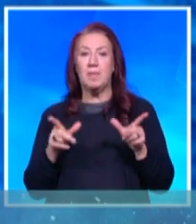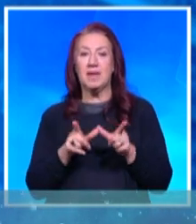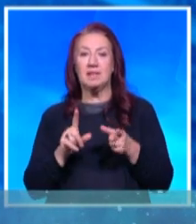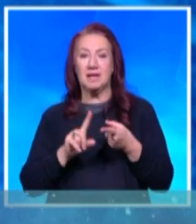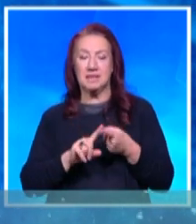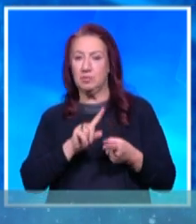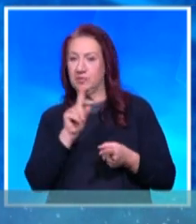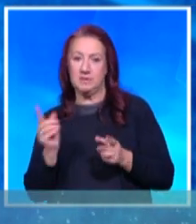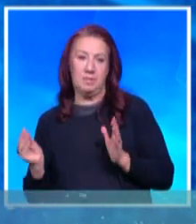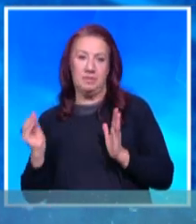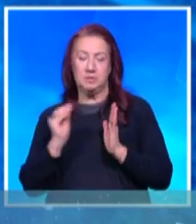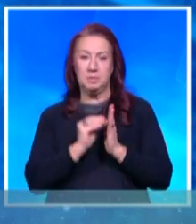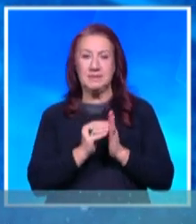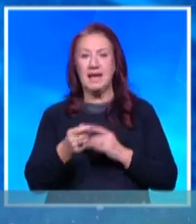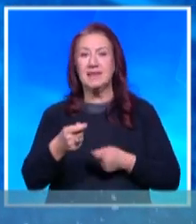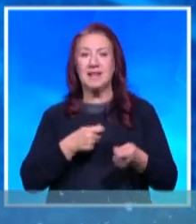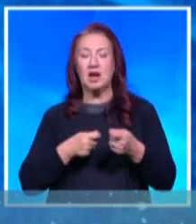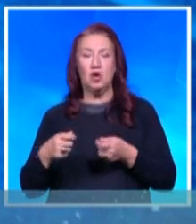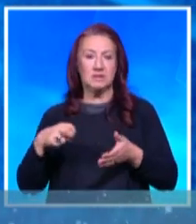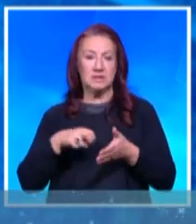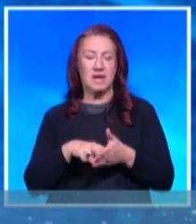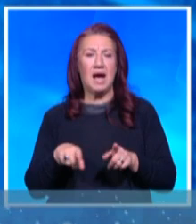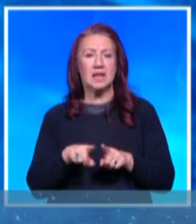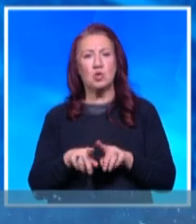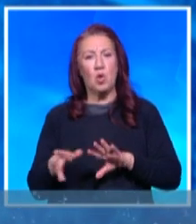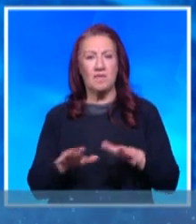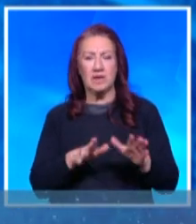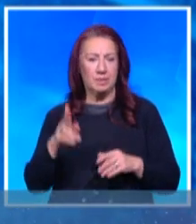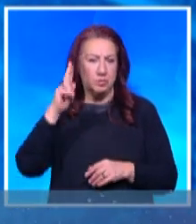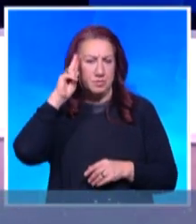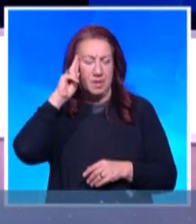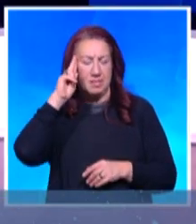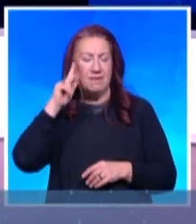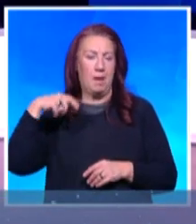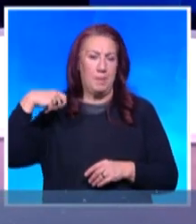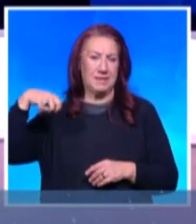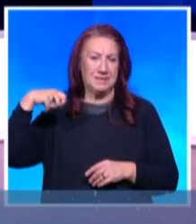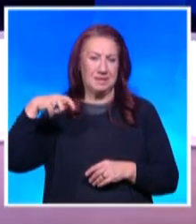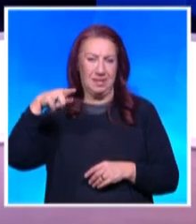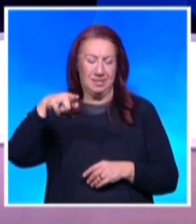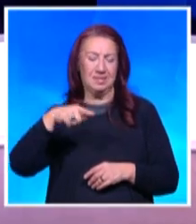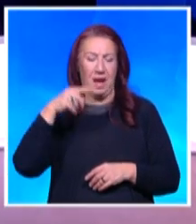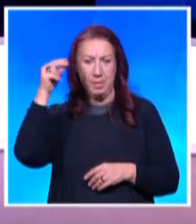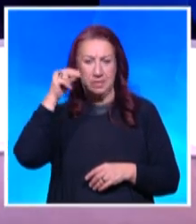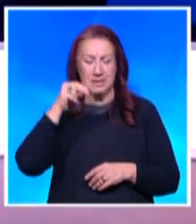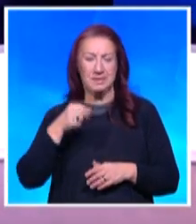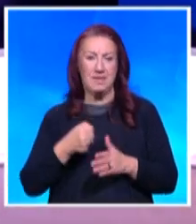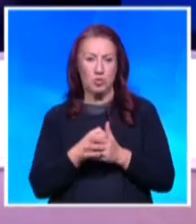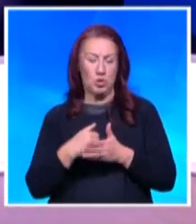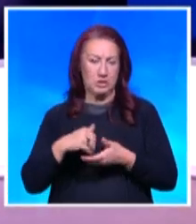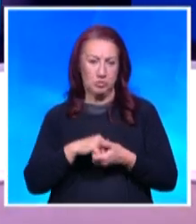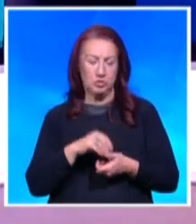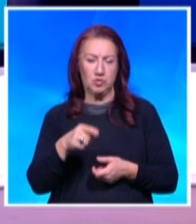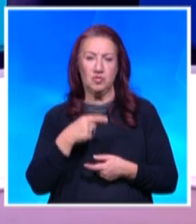вписан в търговския регистър, като временно изпълняващ длъжността президент на централата. Това обяви членът на изпълнителния комитет Петър Величков,